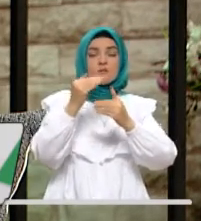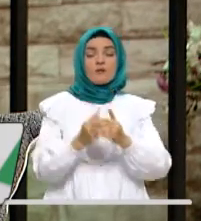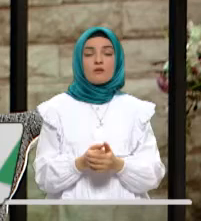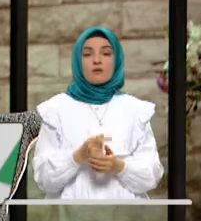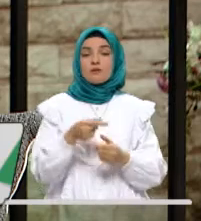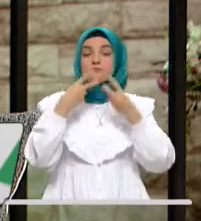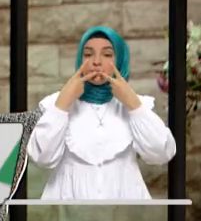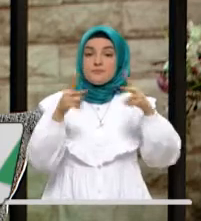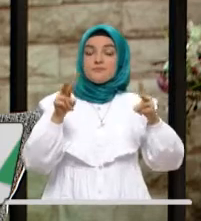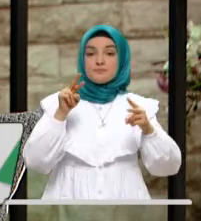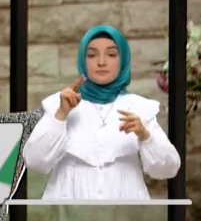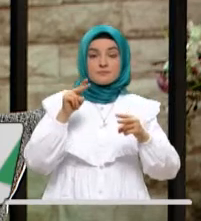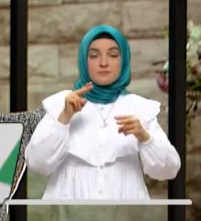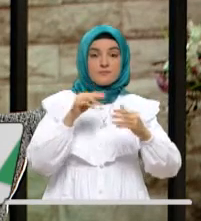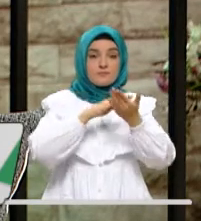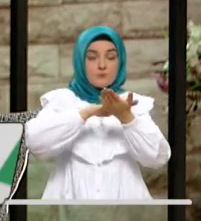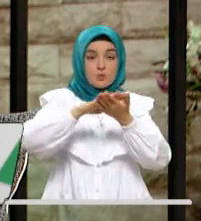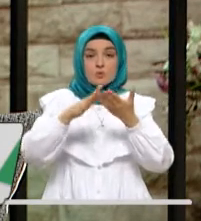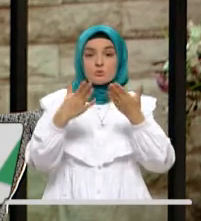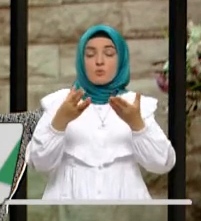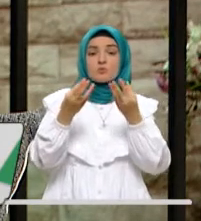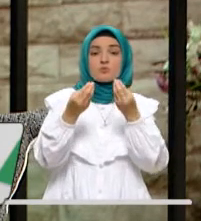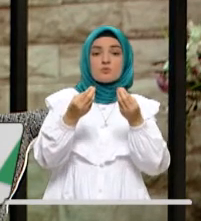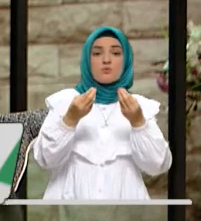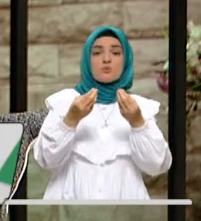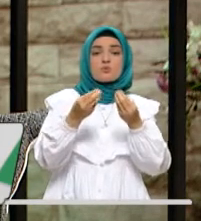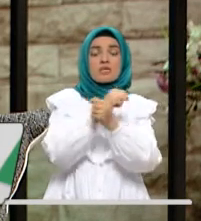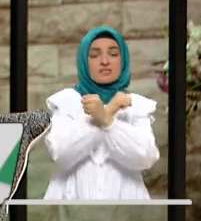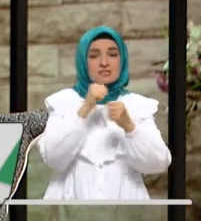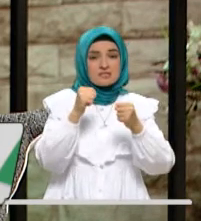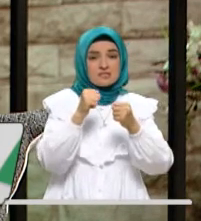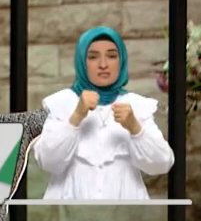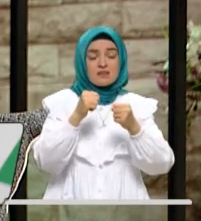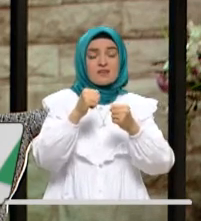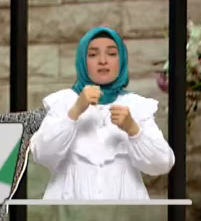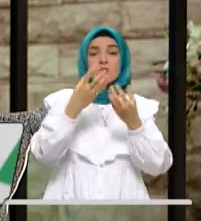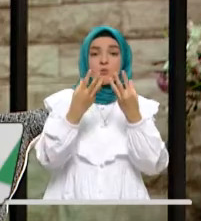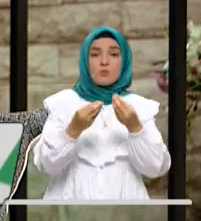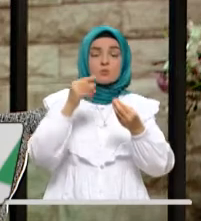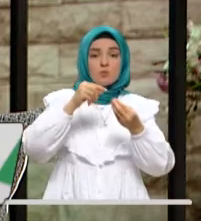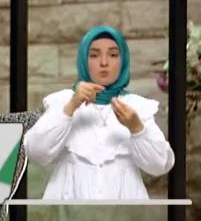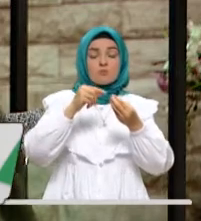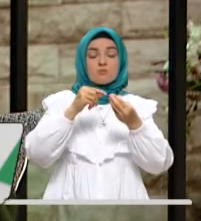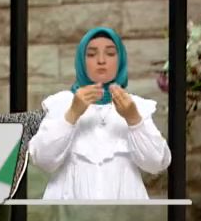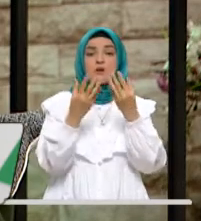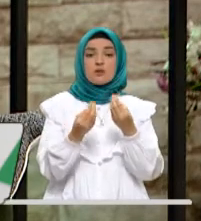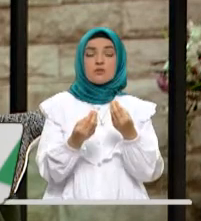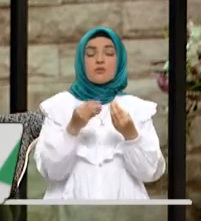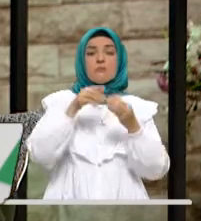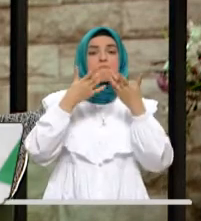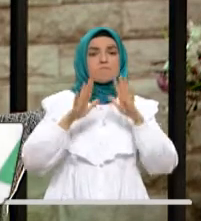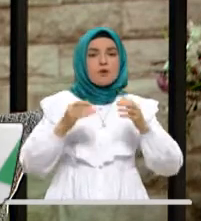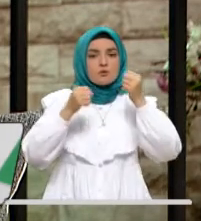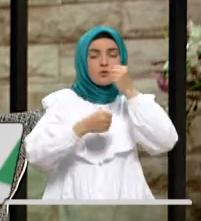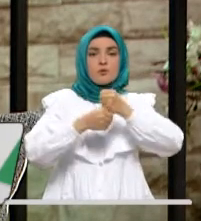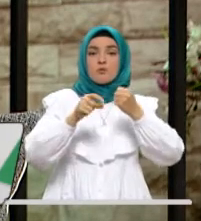açıkladığım gibi hani yüzeyde ne kadar tabaka bırakabilirim su lekesi kalmasın. Parlatıcıların da görevi bu ya, hani hiç su lekesi kalmasın ve